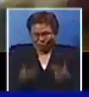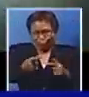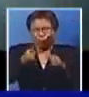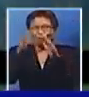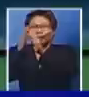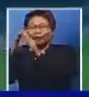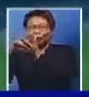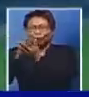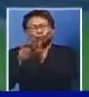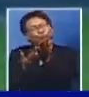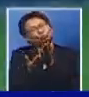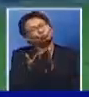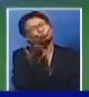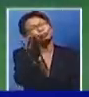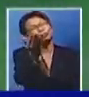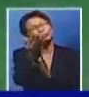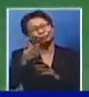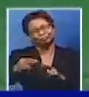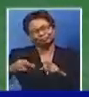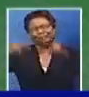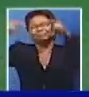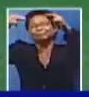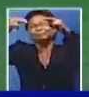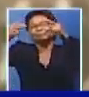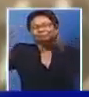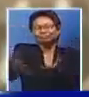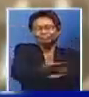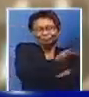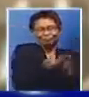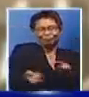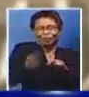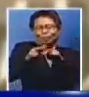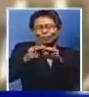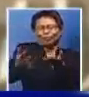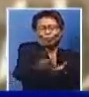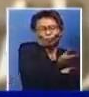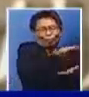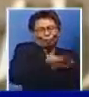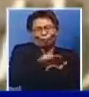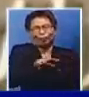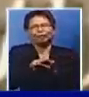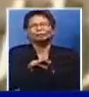itu secara tidak langsung dapat meningkatkan kutipan hasil Majlis Daerah.